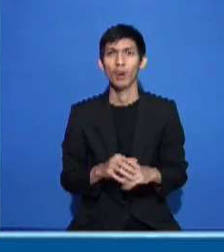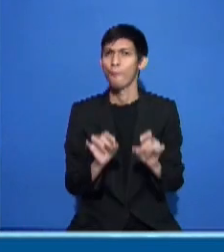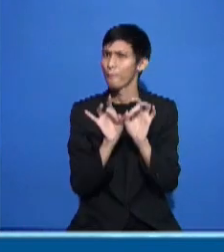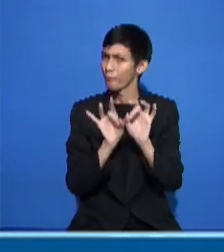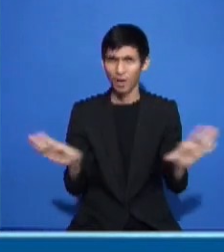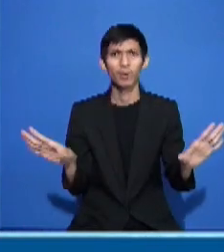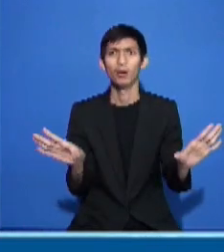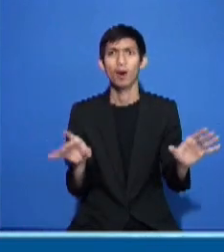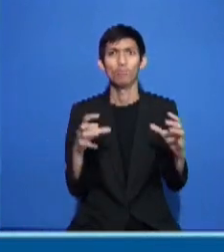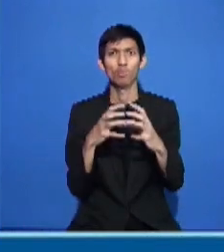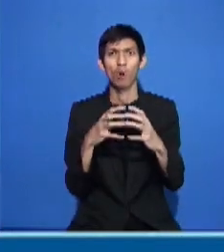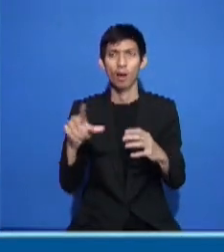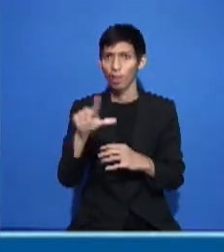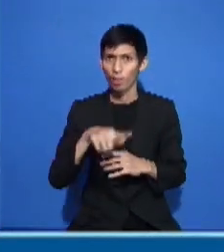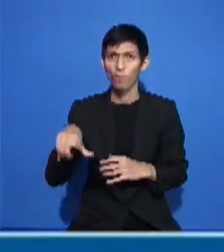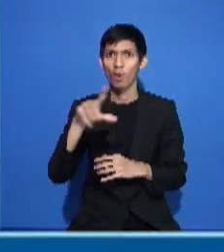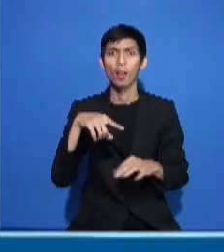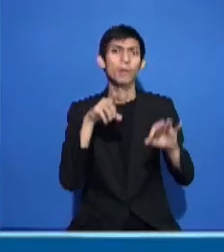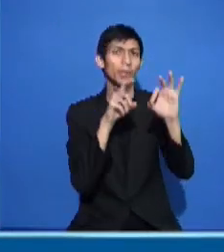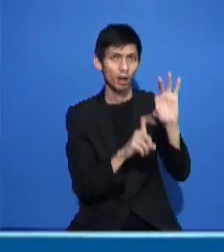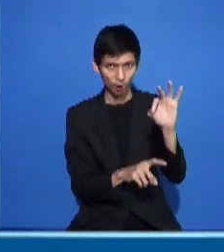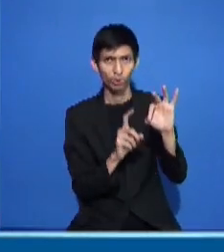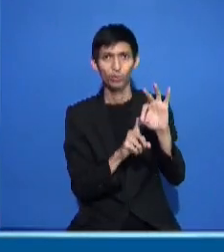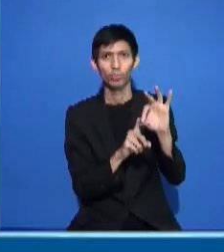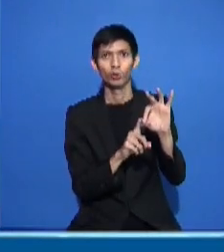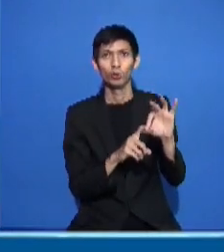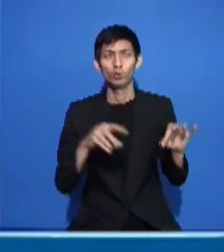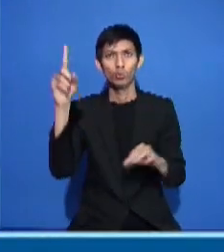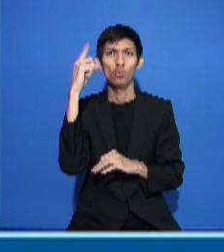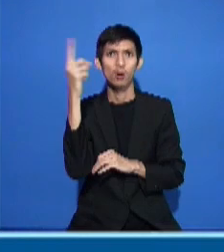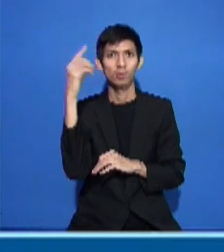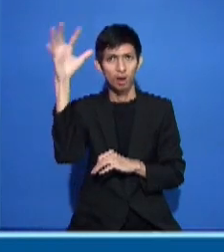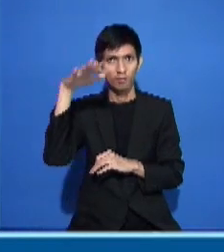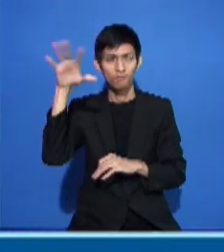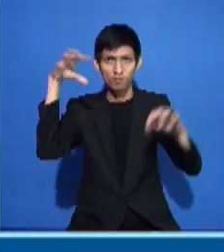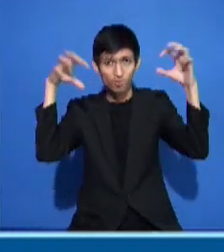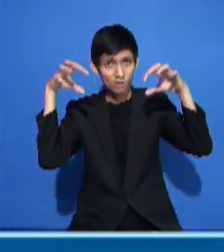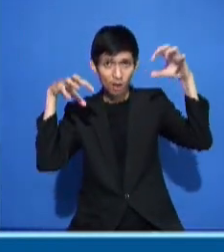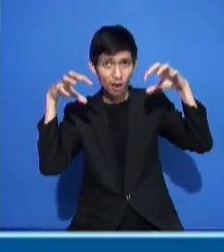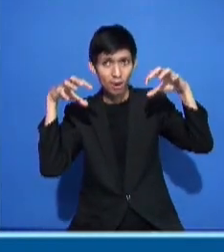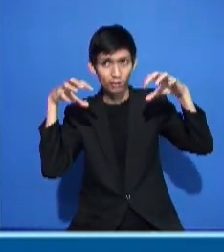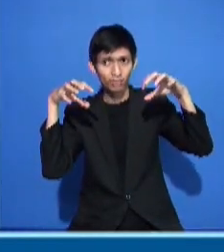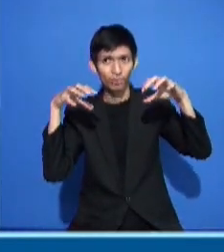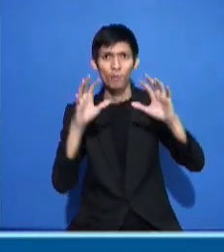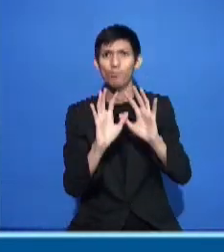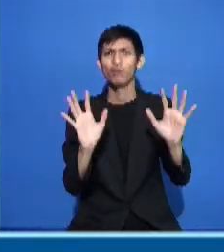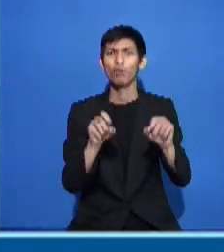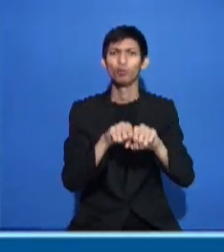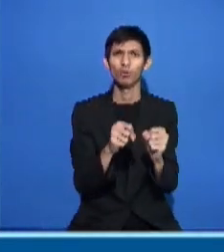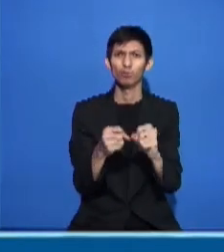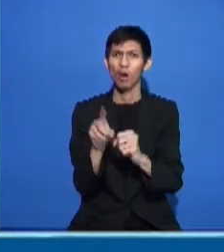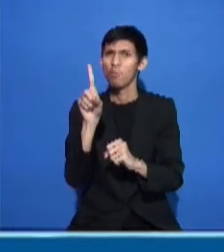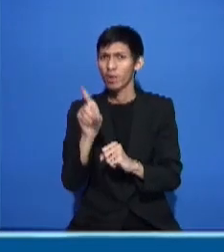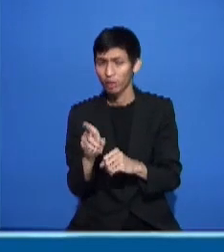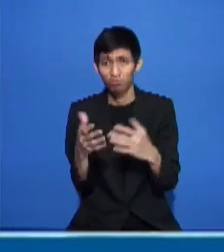ingkang gumantung sangat kalian mangsa dereng mangkeh menawi ing wanci jawah kathah woh ingkang bobot kualitasipun boten